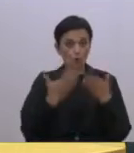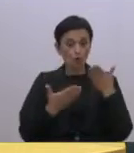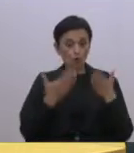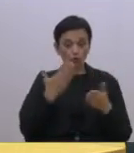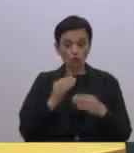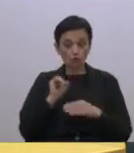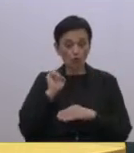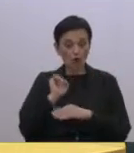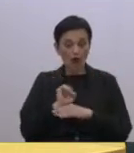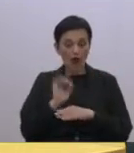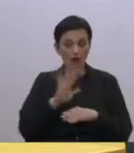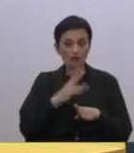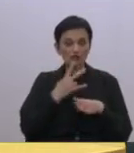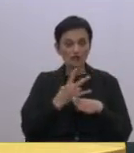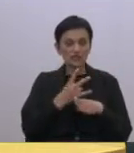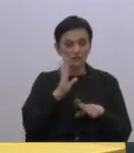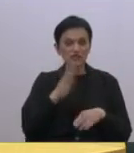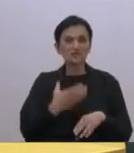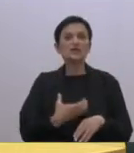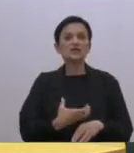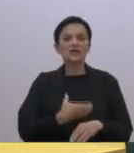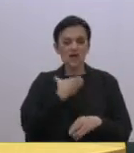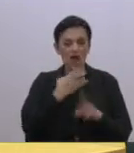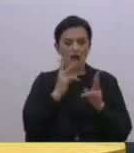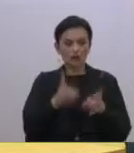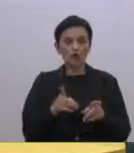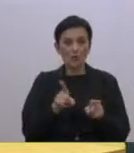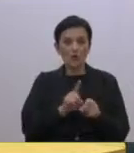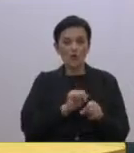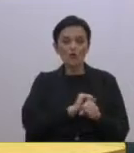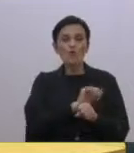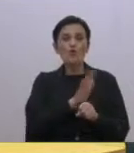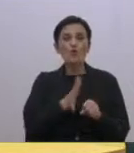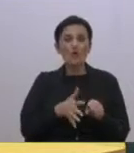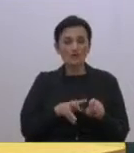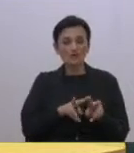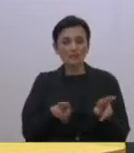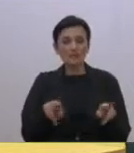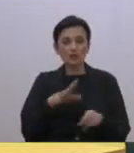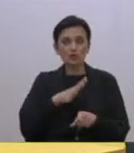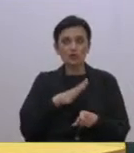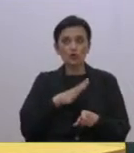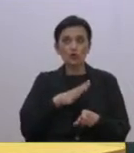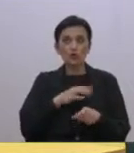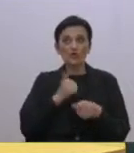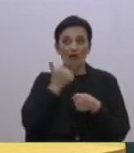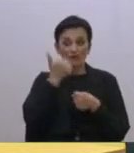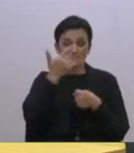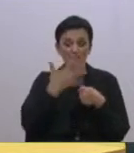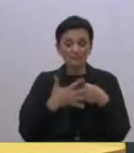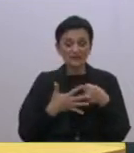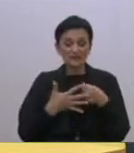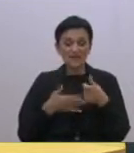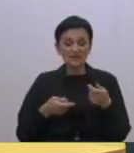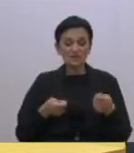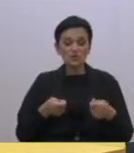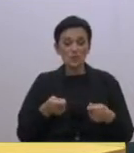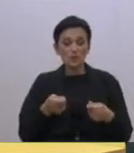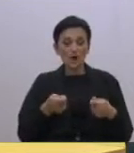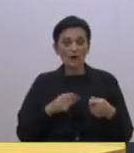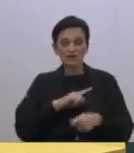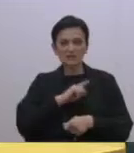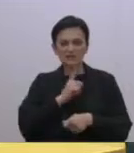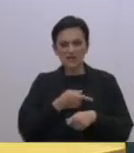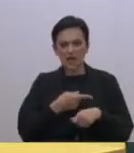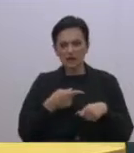დაზიანება, რაღაც კატასტროფა დაგვემუქრება. იგივე გვჭირდა COVID-ზე მათ შორის. ანუ ფაქტიურად ცენტრალიზებული მართველობის და